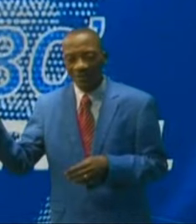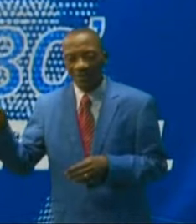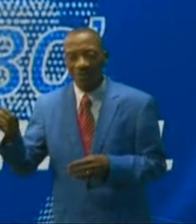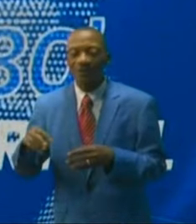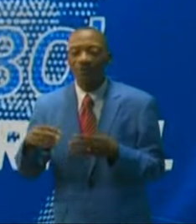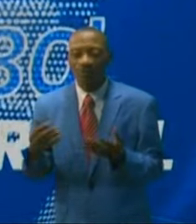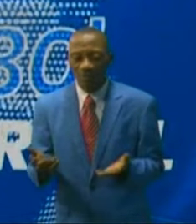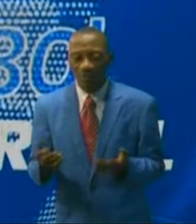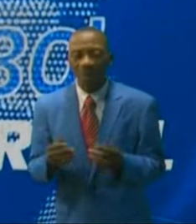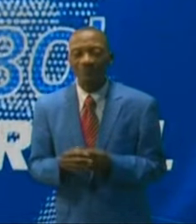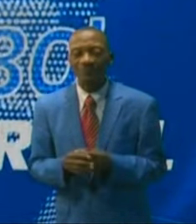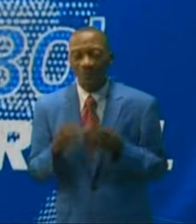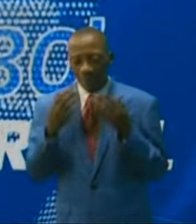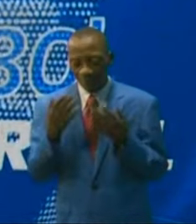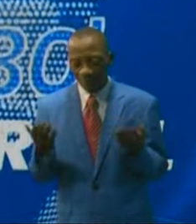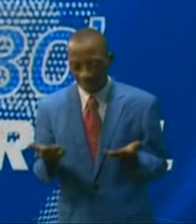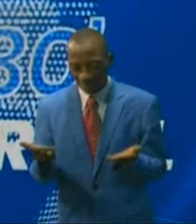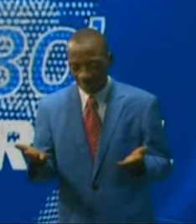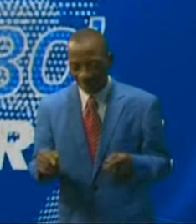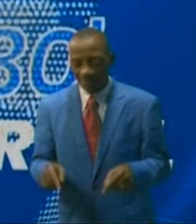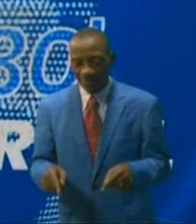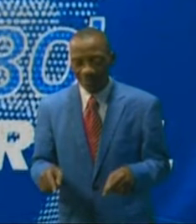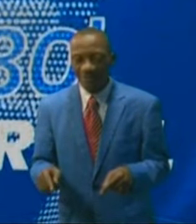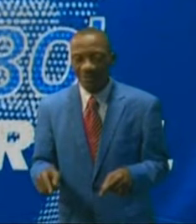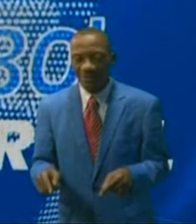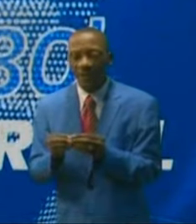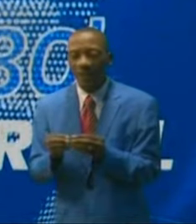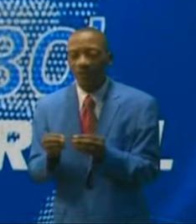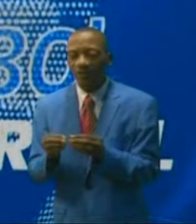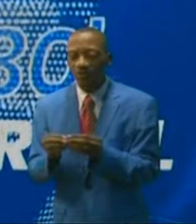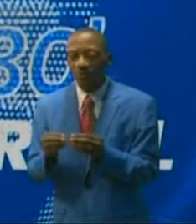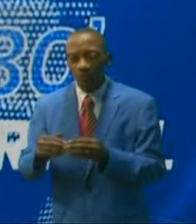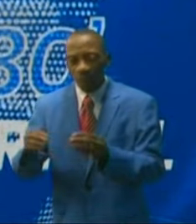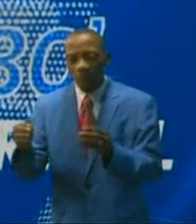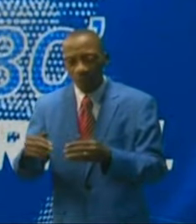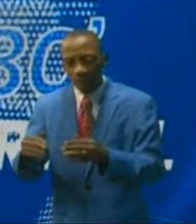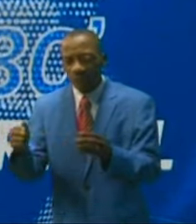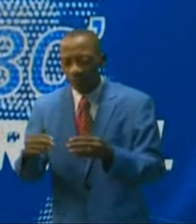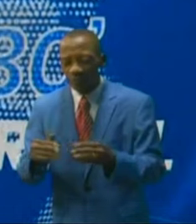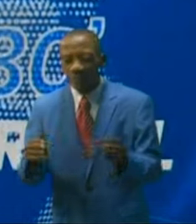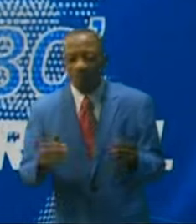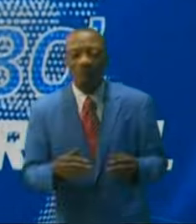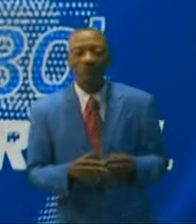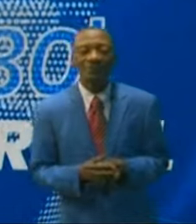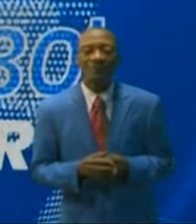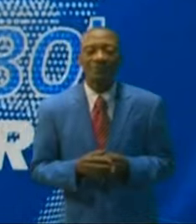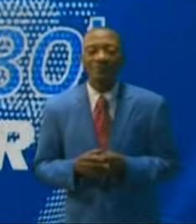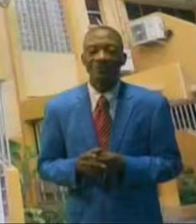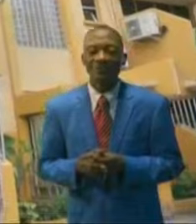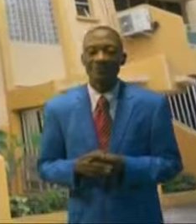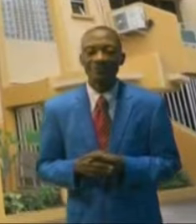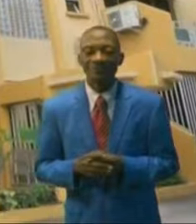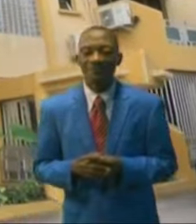Kinshasa pour discuter avec l'équipe dirigeante du PRC. Peggy Mukunda pour les détails.